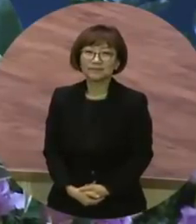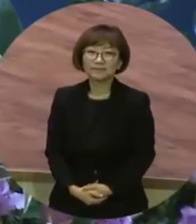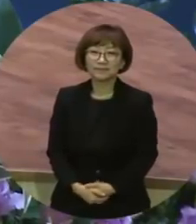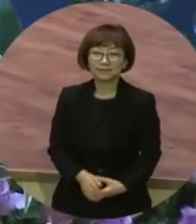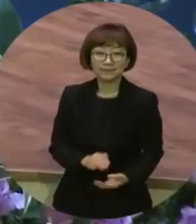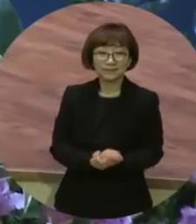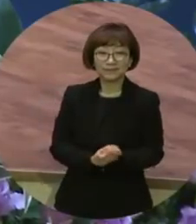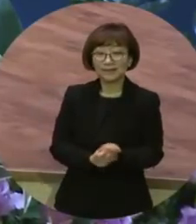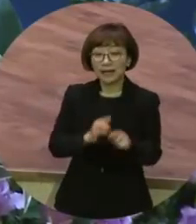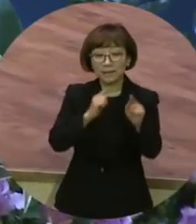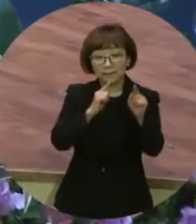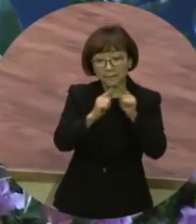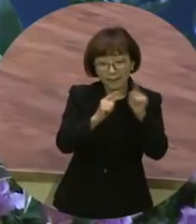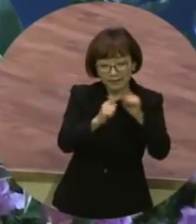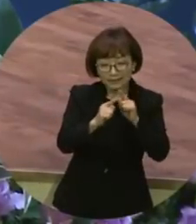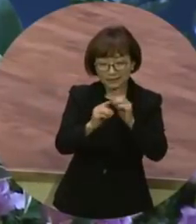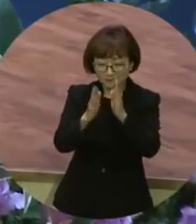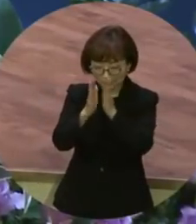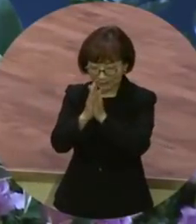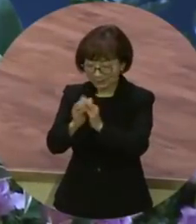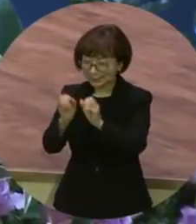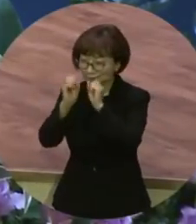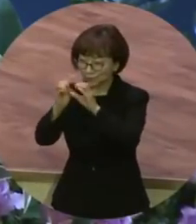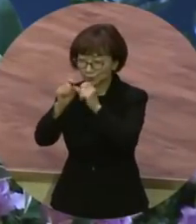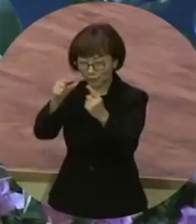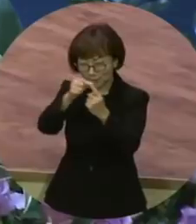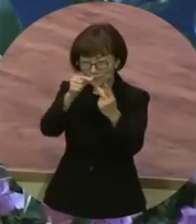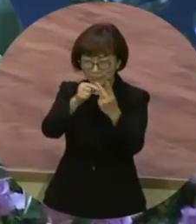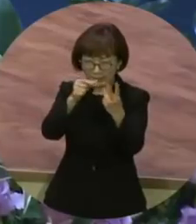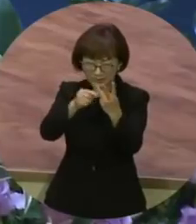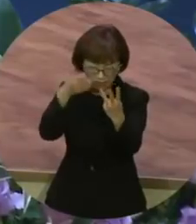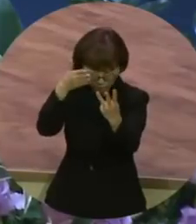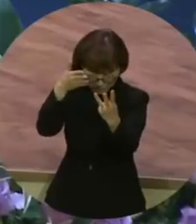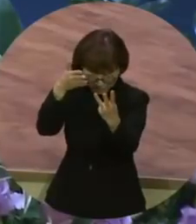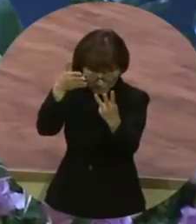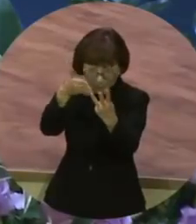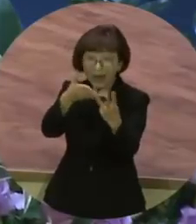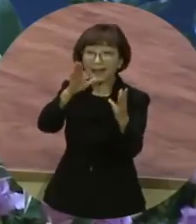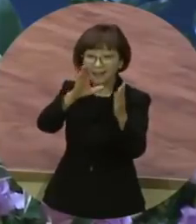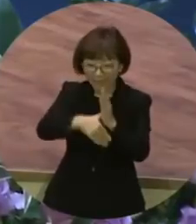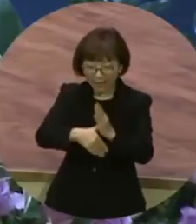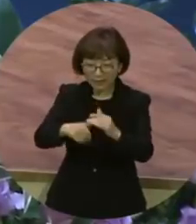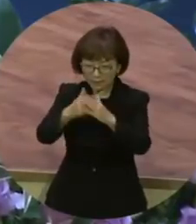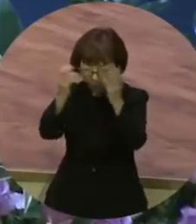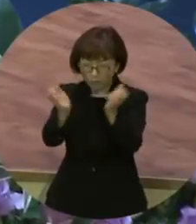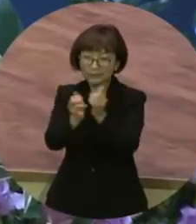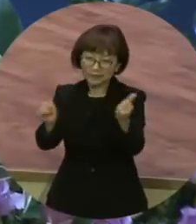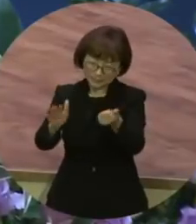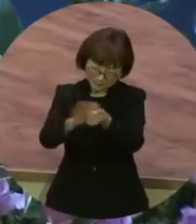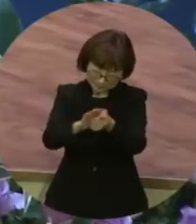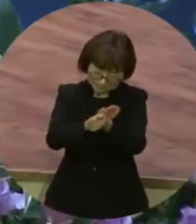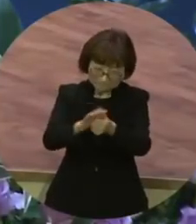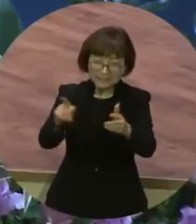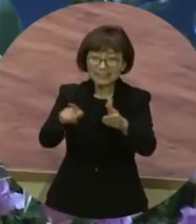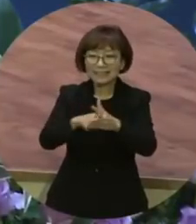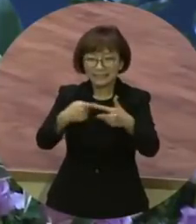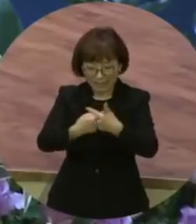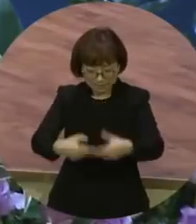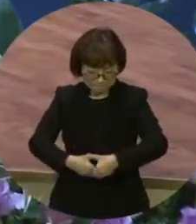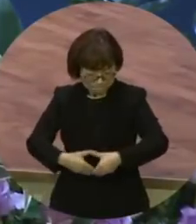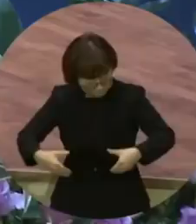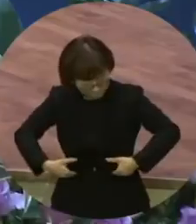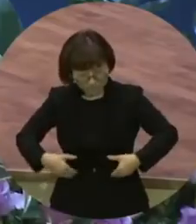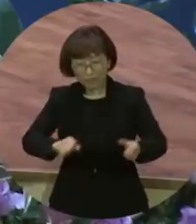말씀과 기도와 전도에 올인할 때 모든 사람을 품고 이해하고 살리는 축복을 받게 된다는